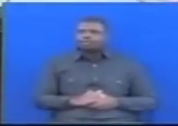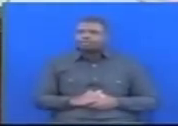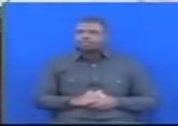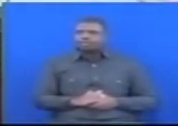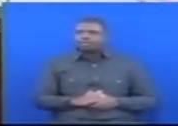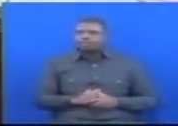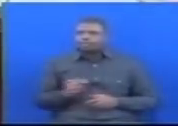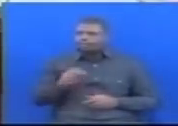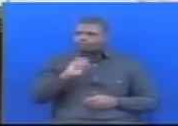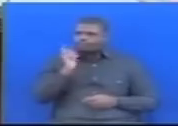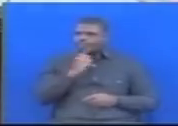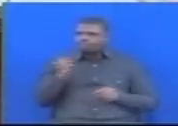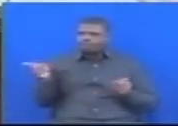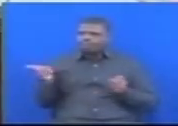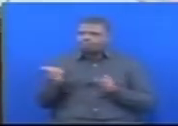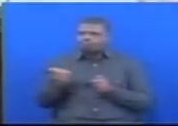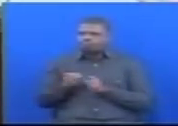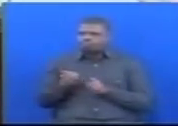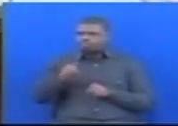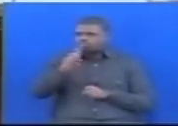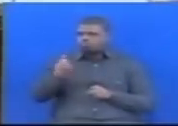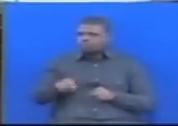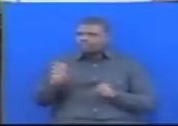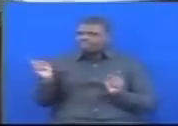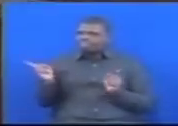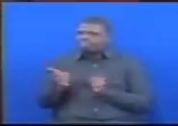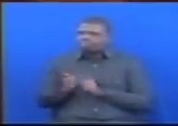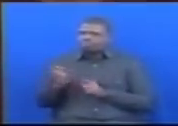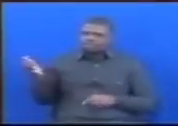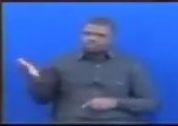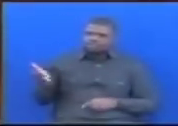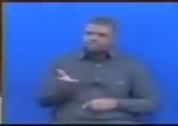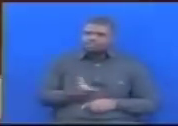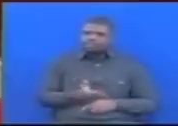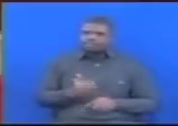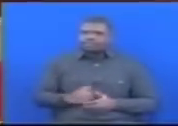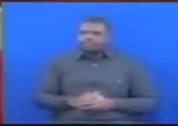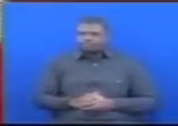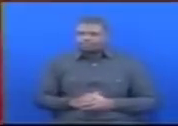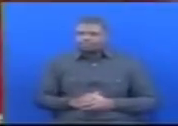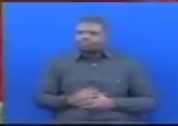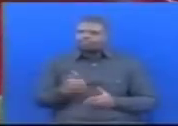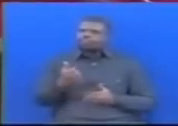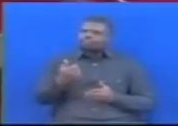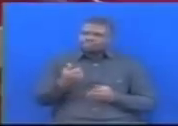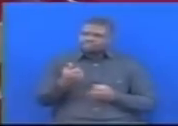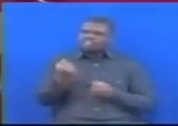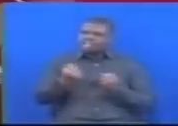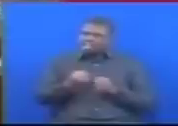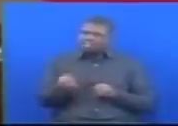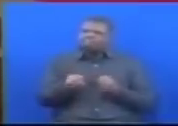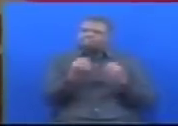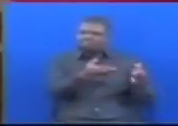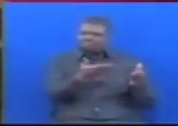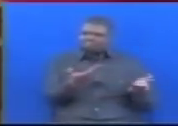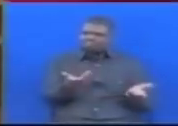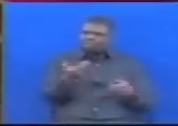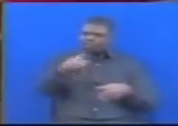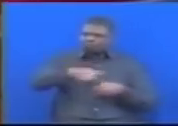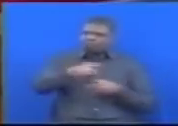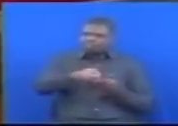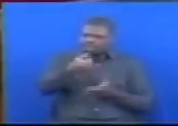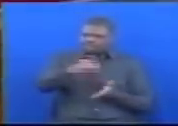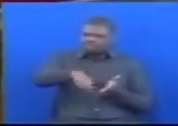Majibu mafupi ya swali hilo fupi, kupeleka gari pale na kuongeza bajeti kidogo kuendesha gari hilo. Mheshimiwa Naibu